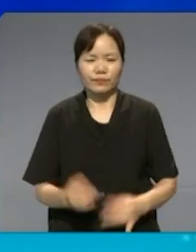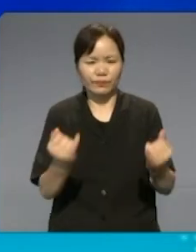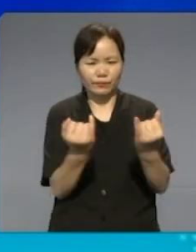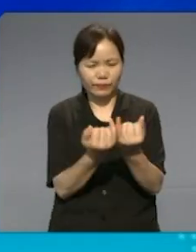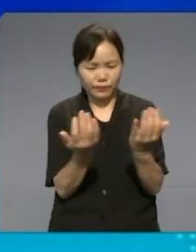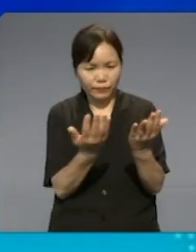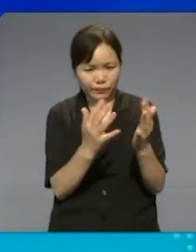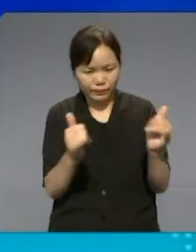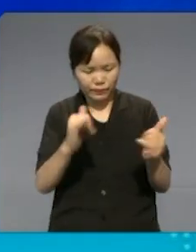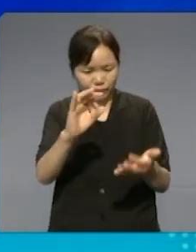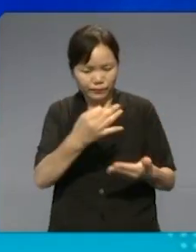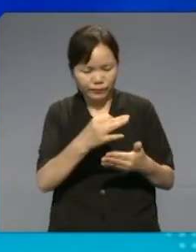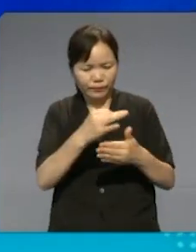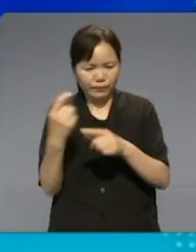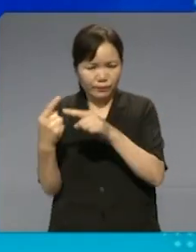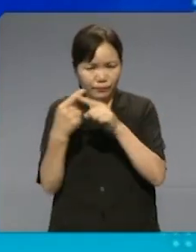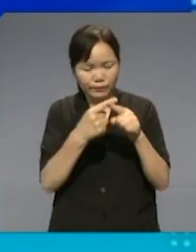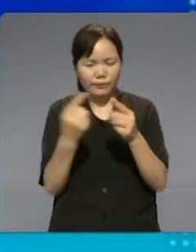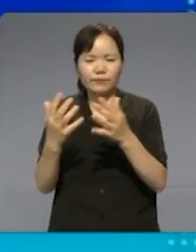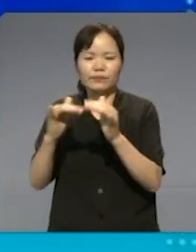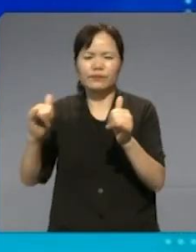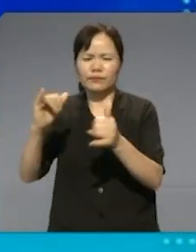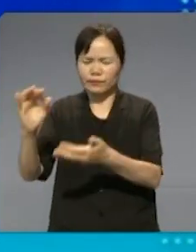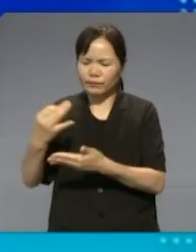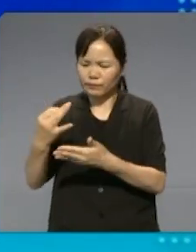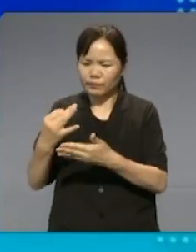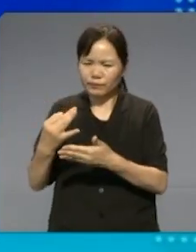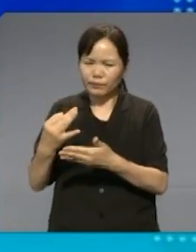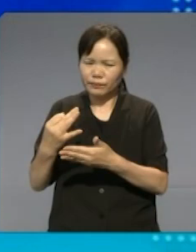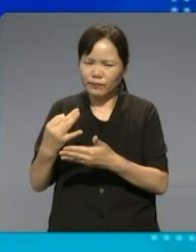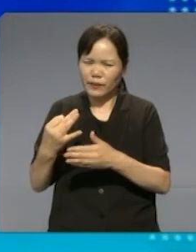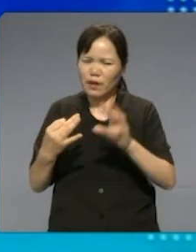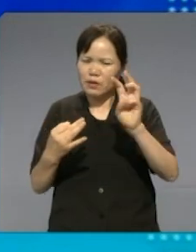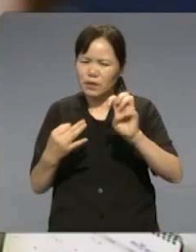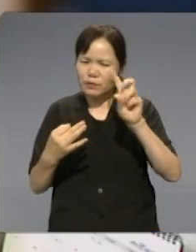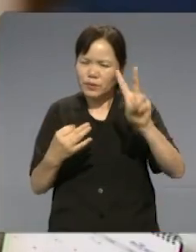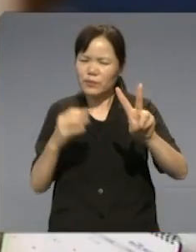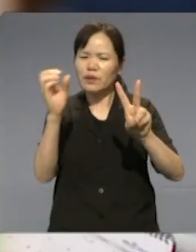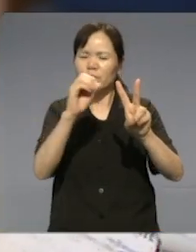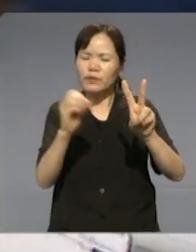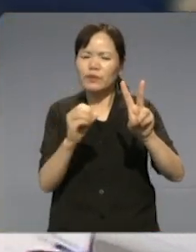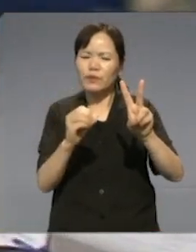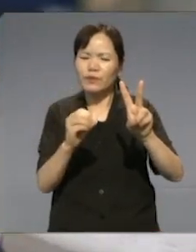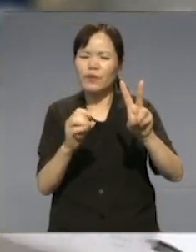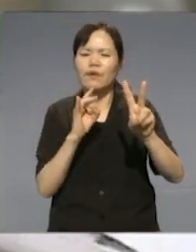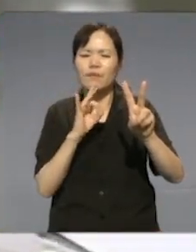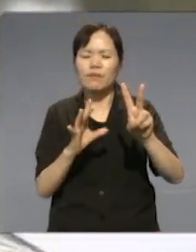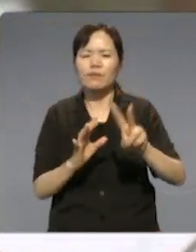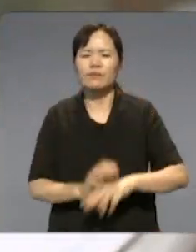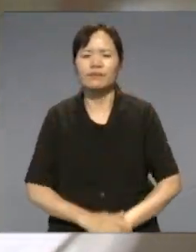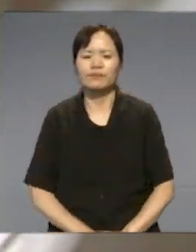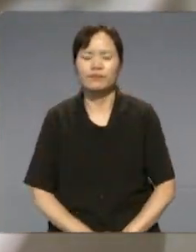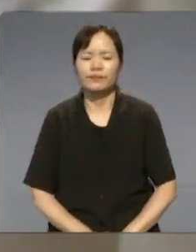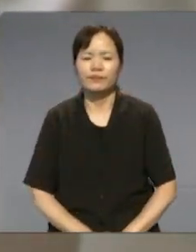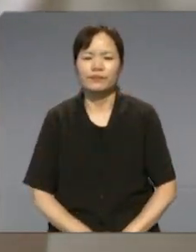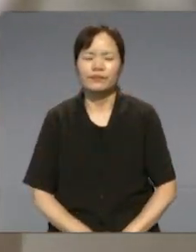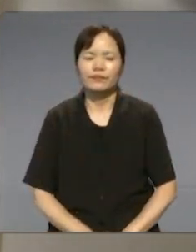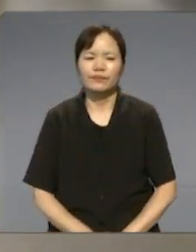여성 근로자의 급여가 전체 근로자 급여에서 차지하는 비중이 32% 수준에 그친 것으로 조사됐습니다.